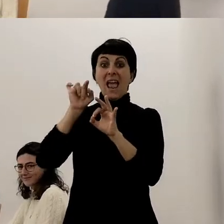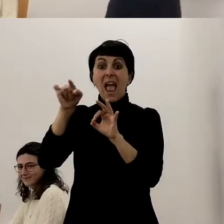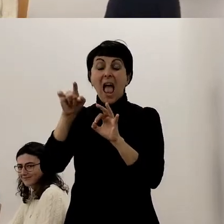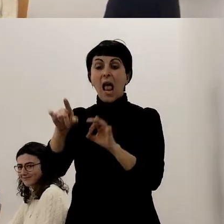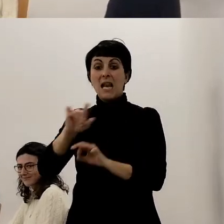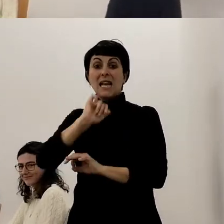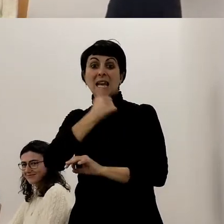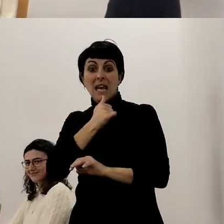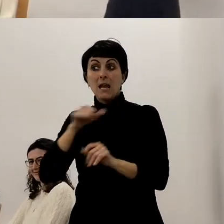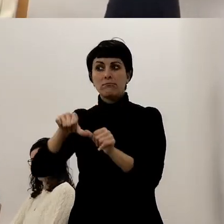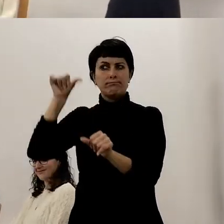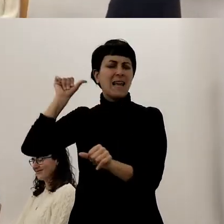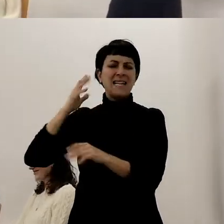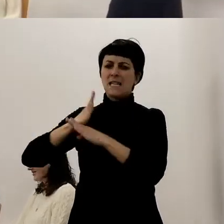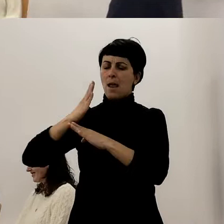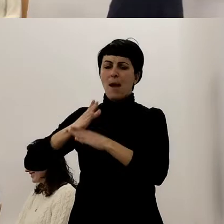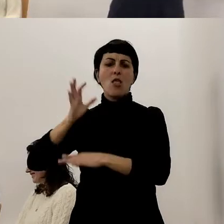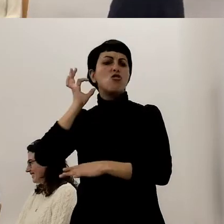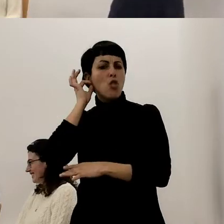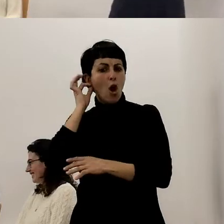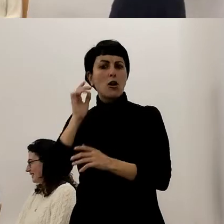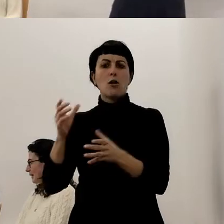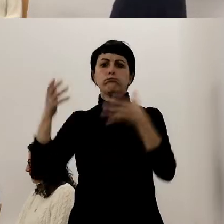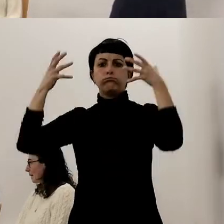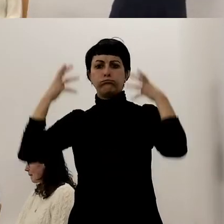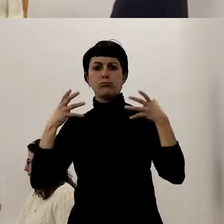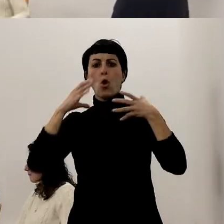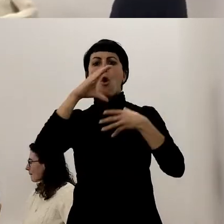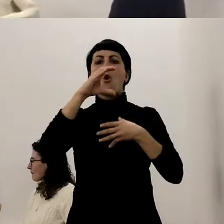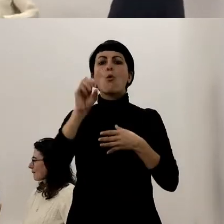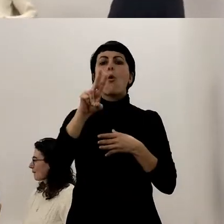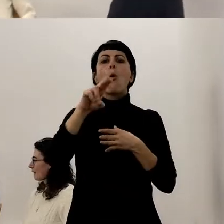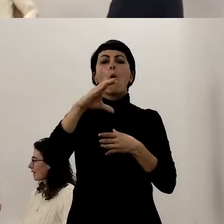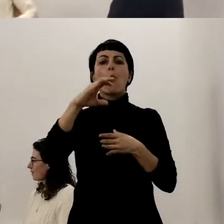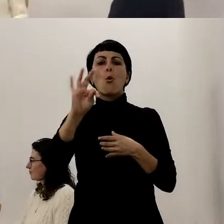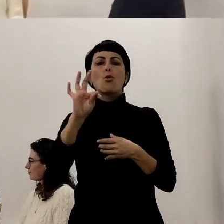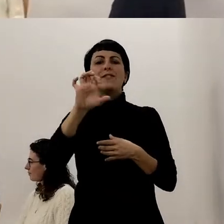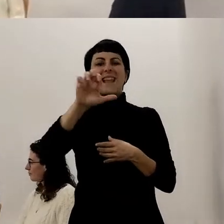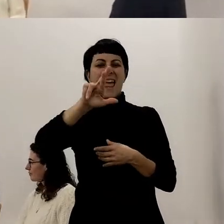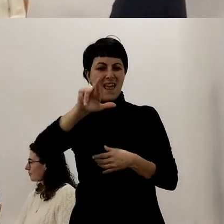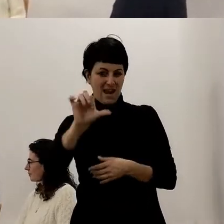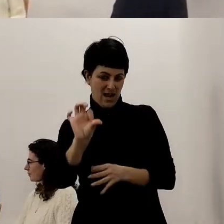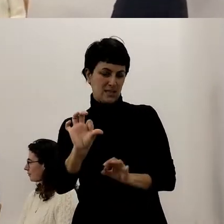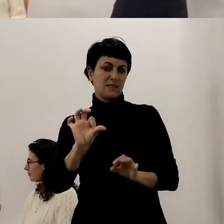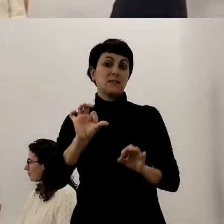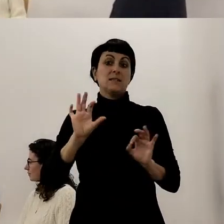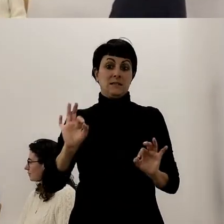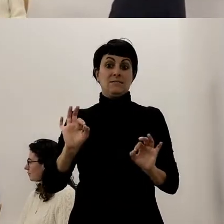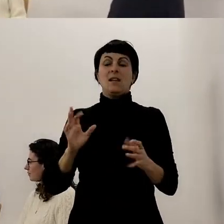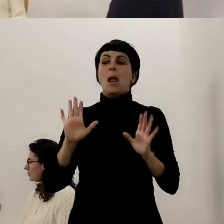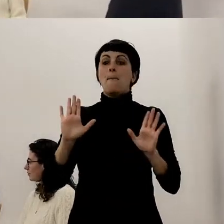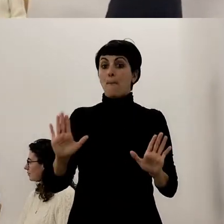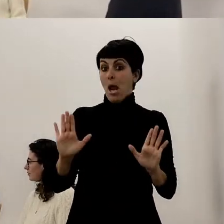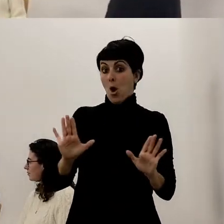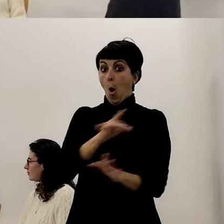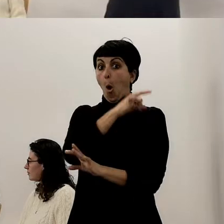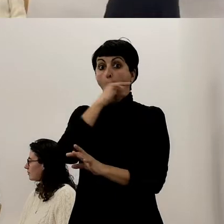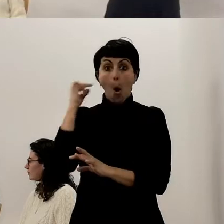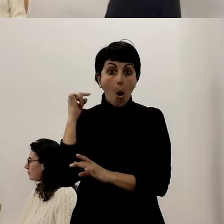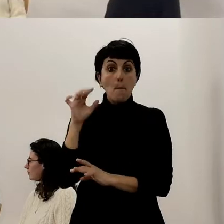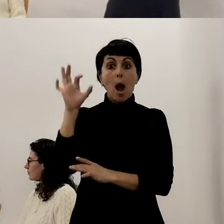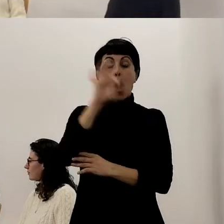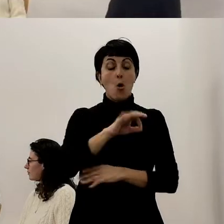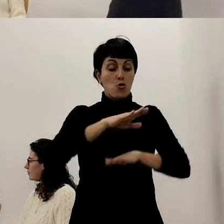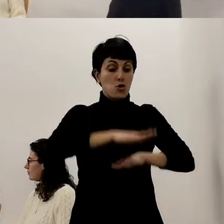l'han portat dones, sempre s'han anomenat les cucuteres. Si bé és cert que elles mai tenen la porta tancada perquè un home o un nen o